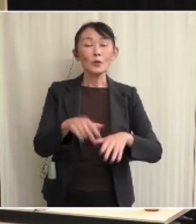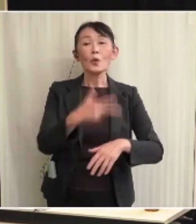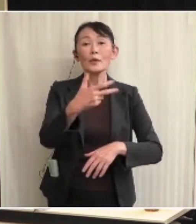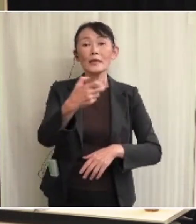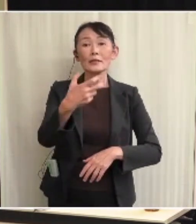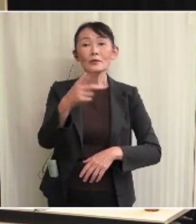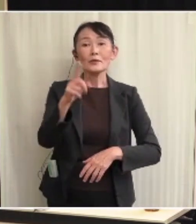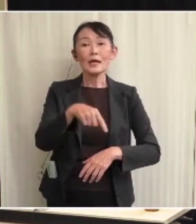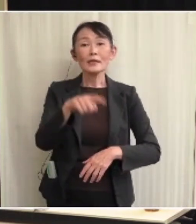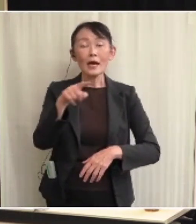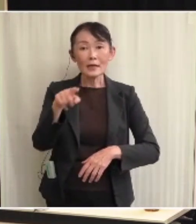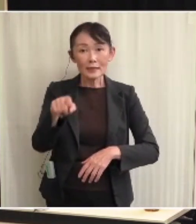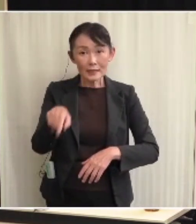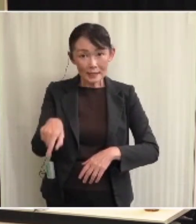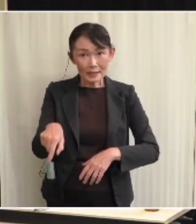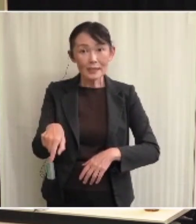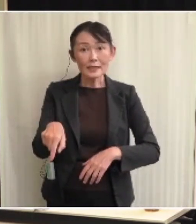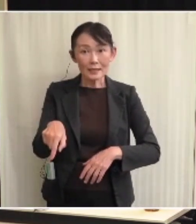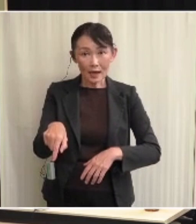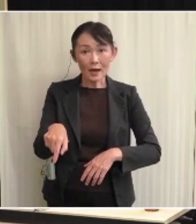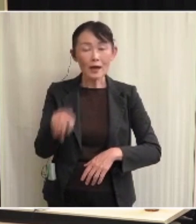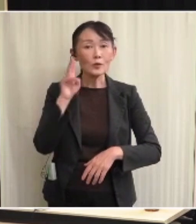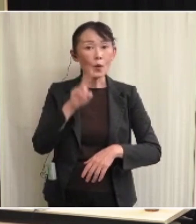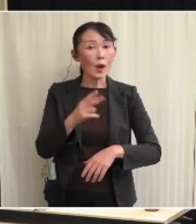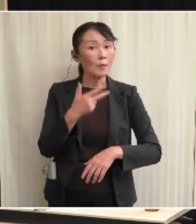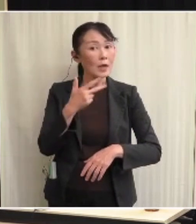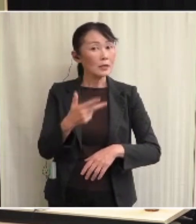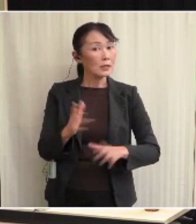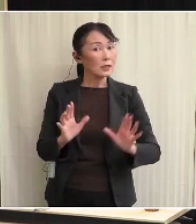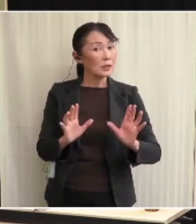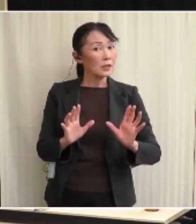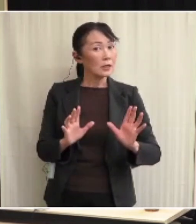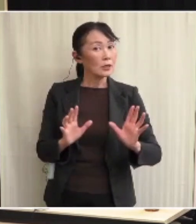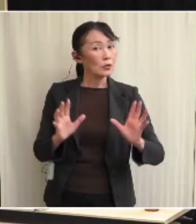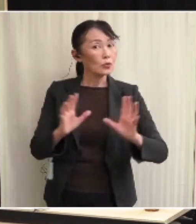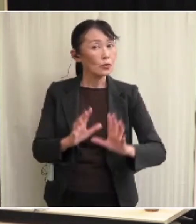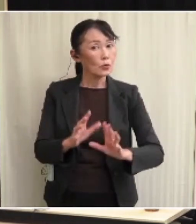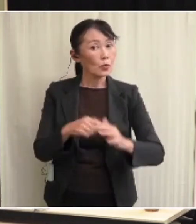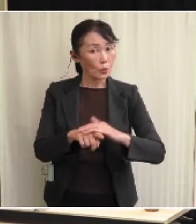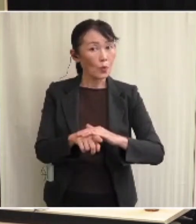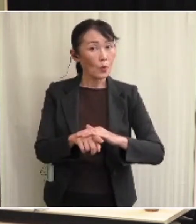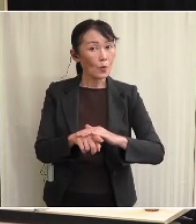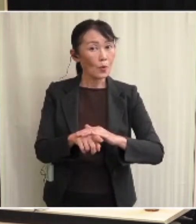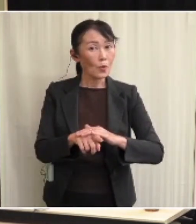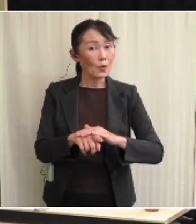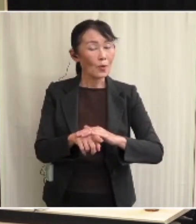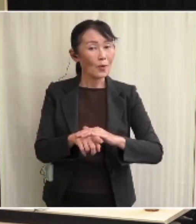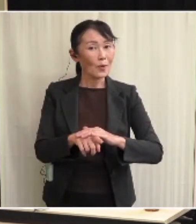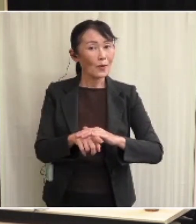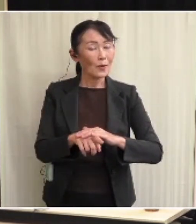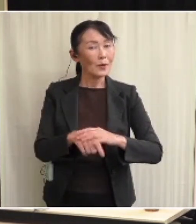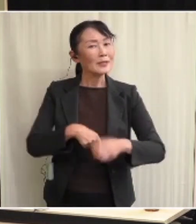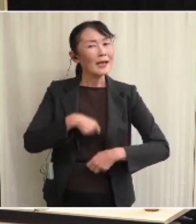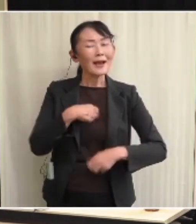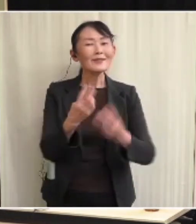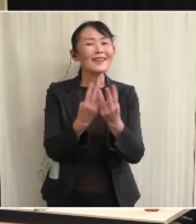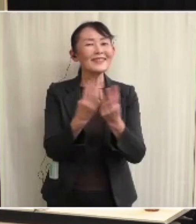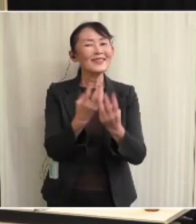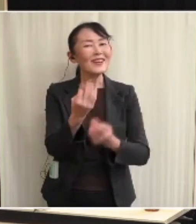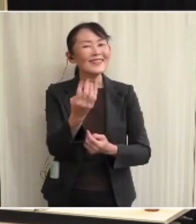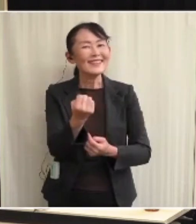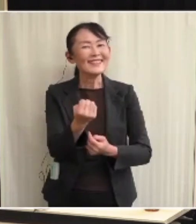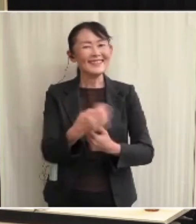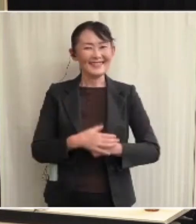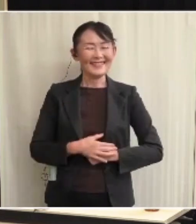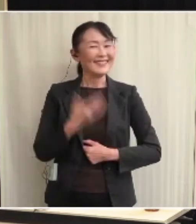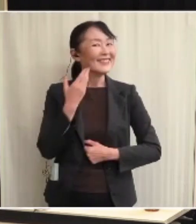員集まって、あ、じゃあ正確に77っていうことでいいですか。ちょっとまた い